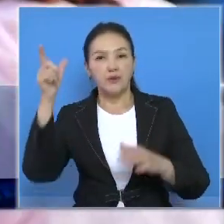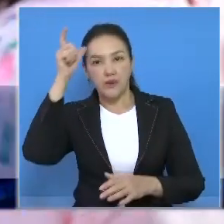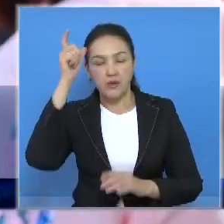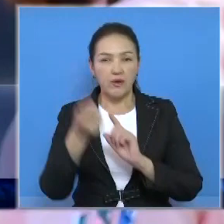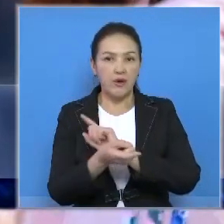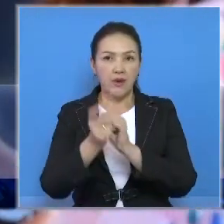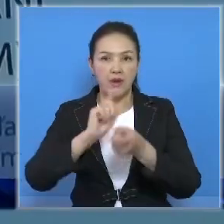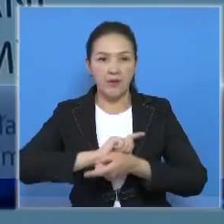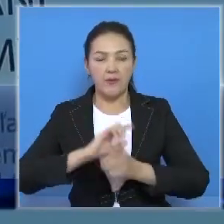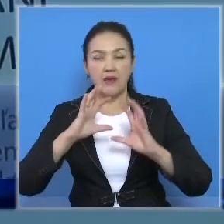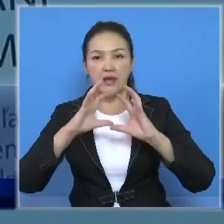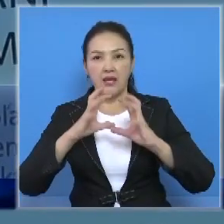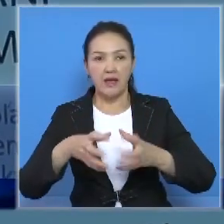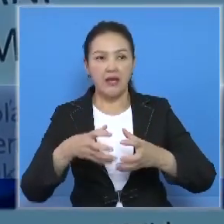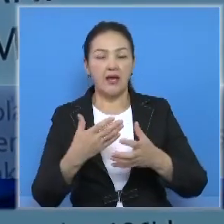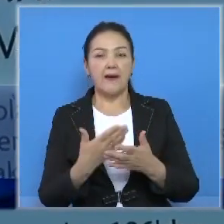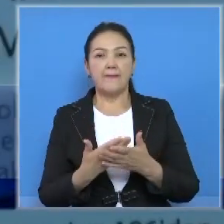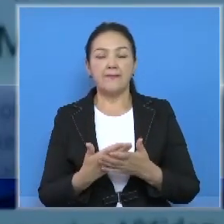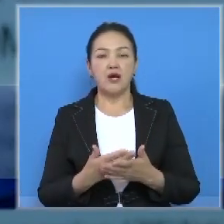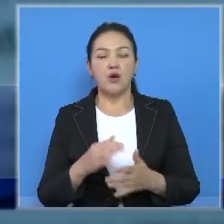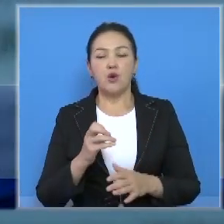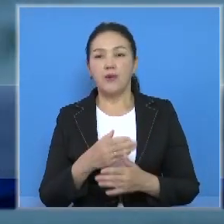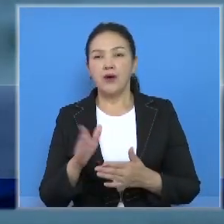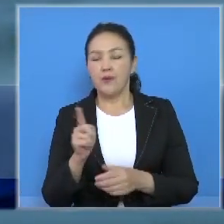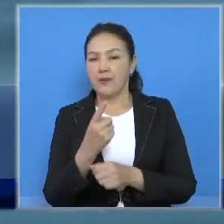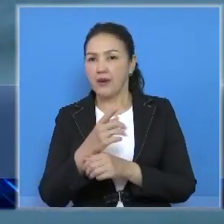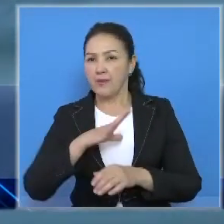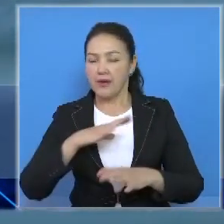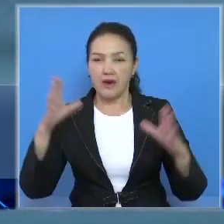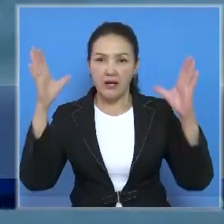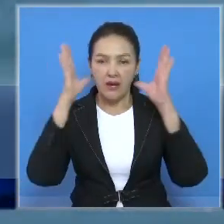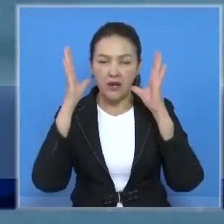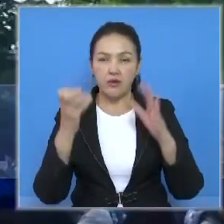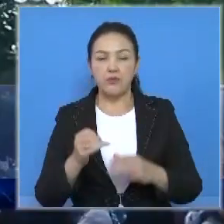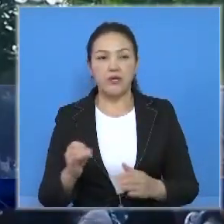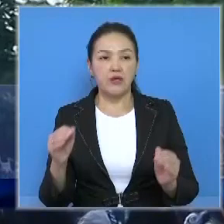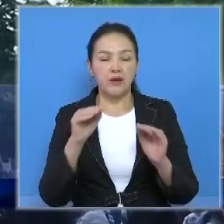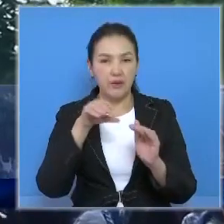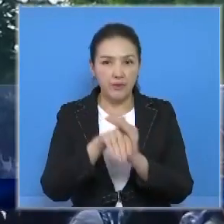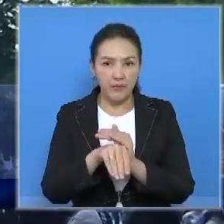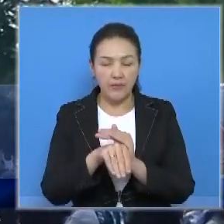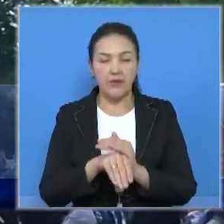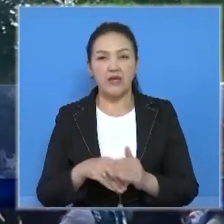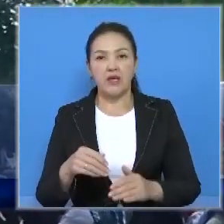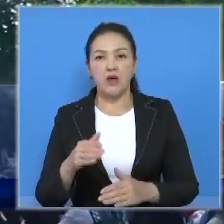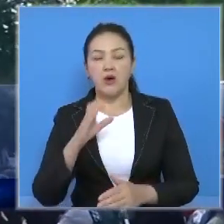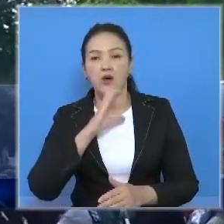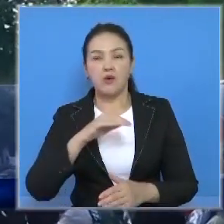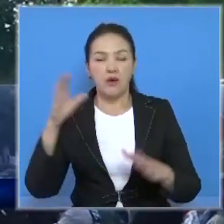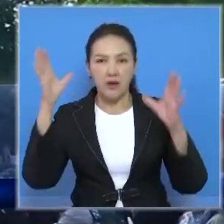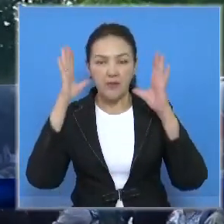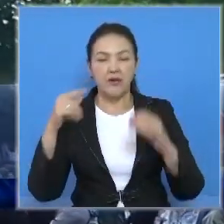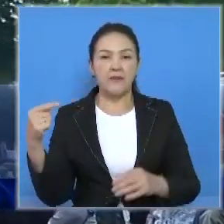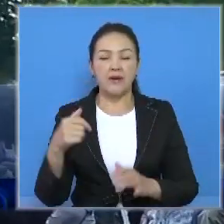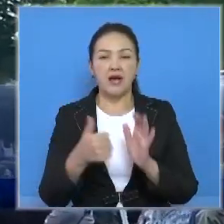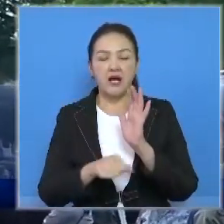символына айналған әлемнің сәулет өнеріндегі ұлы туындылардың бірі бұл мешіт ЮНЕСКО-ның мұралар қорына енгізілген. Көк мешіт